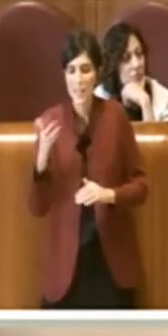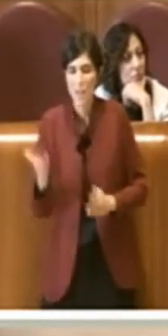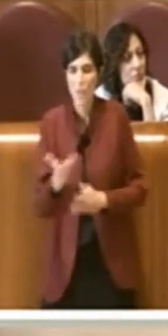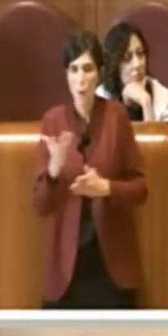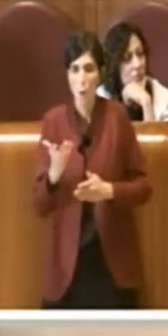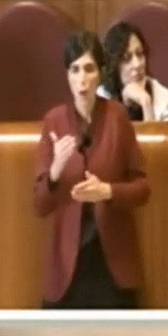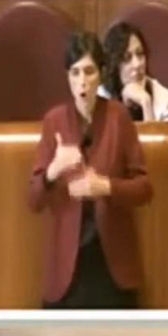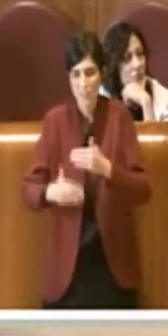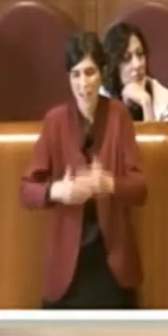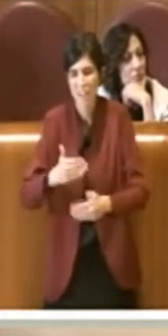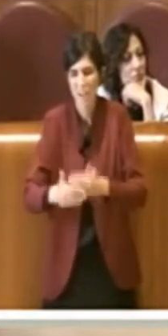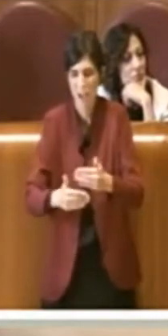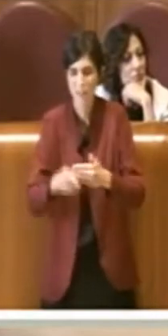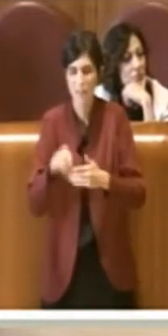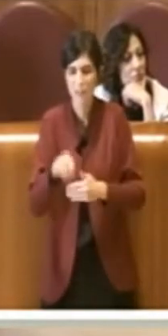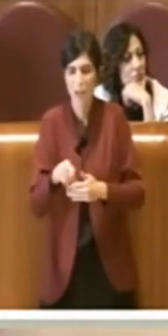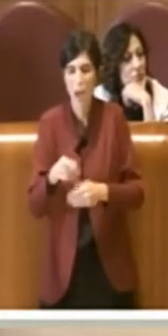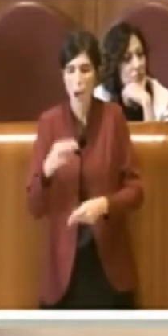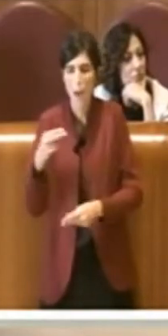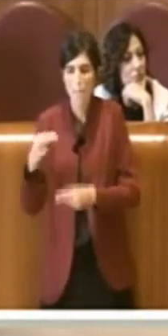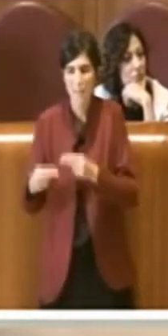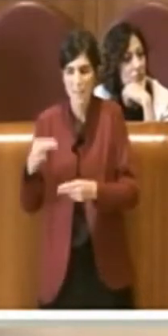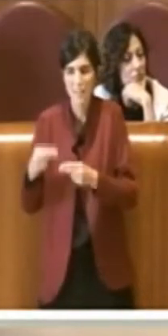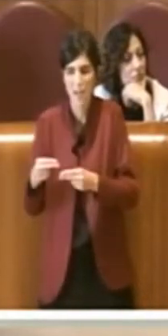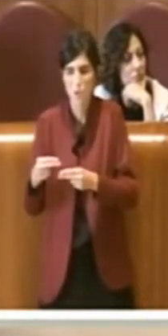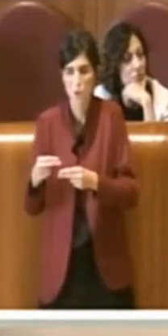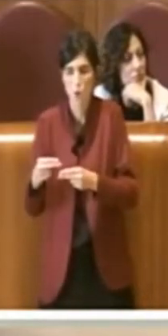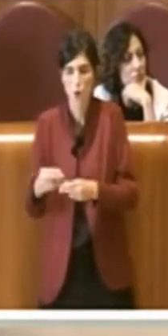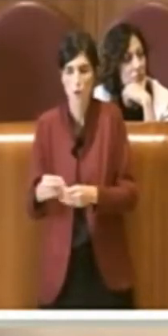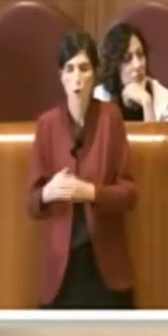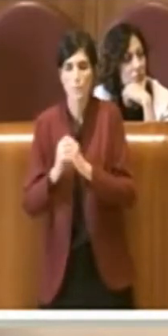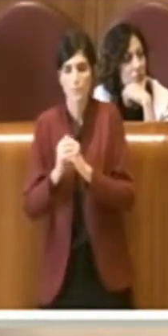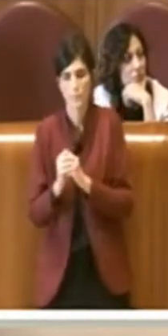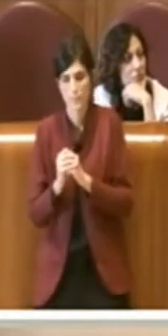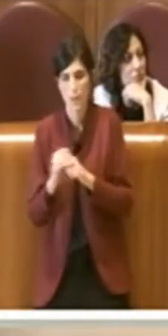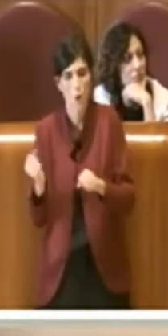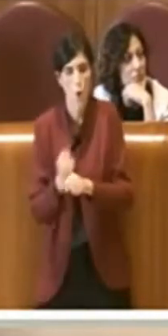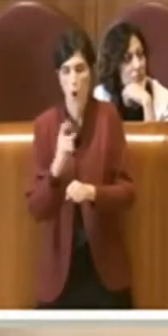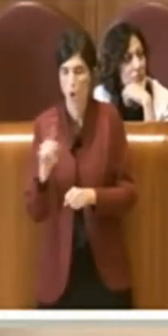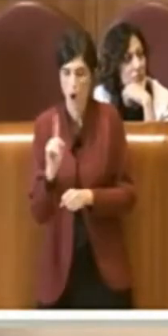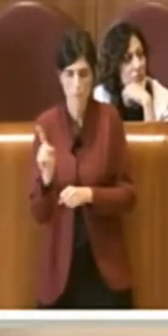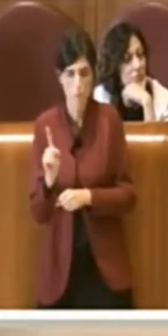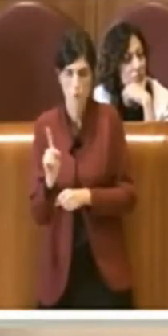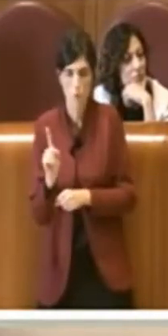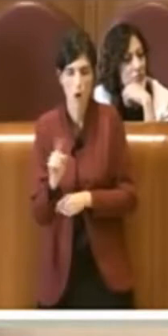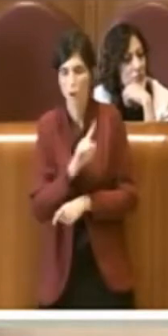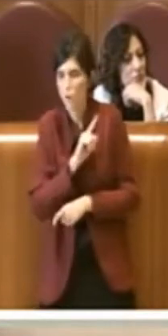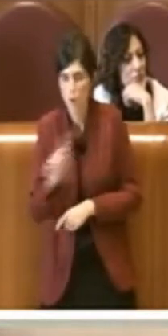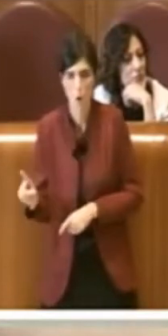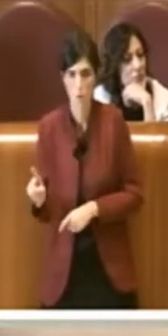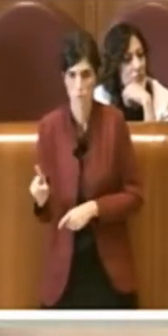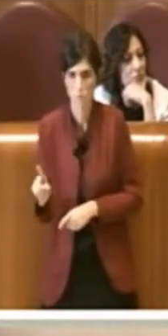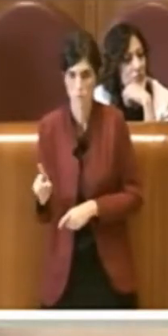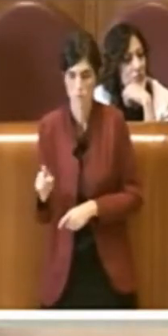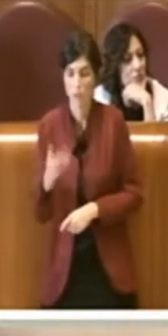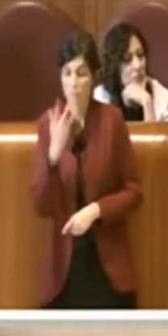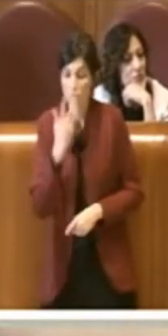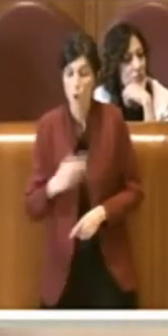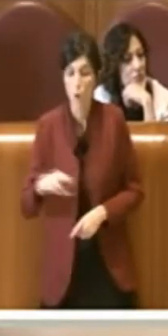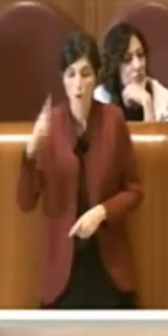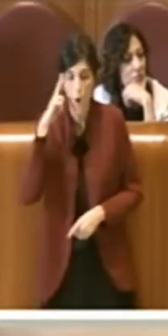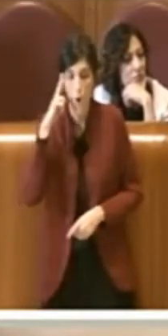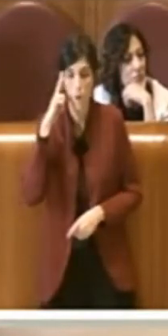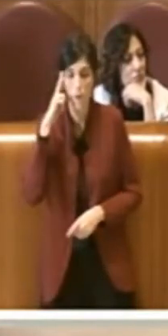lo ha fatto, e non è vero che è stato con le mani in mano. Io vorrei ricordare la